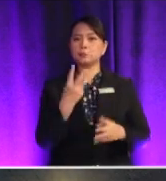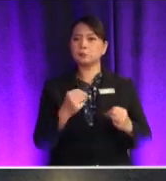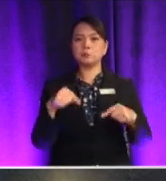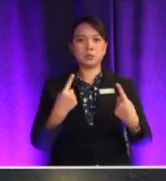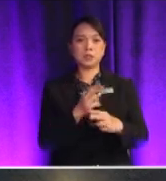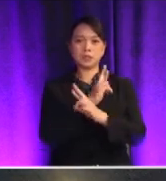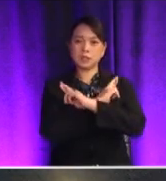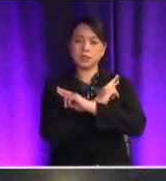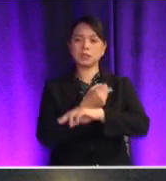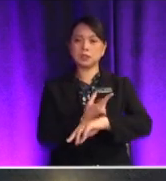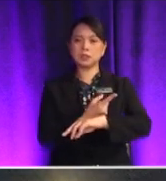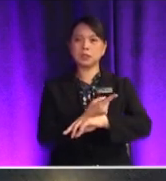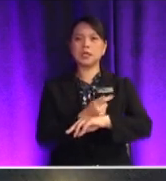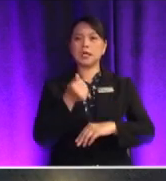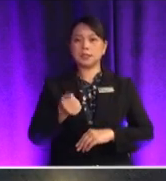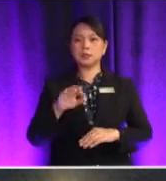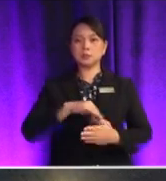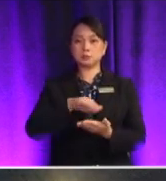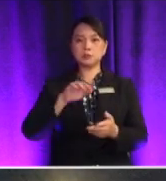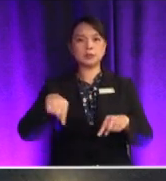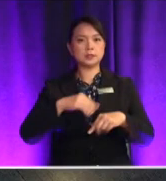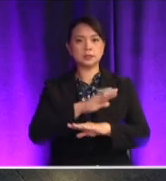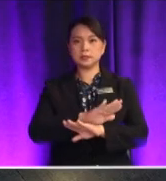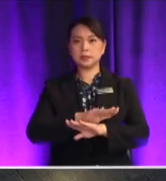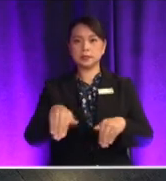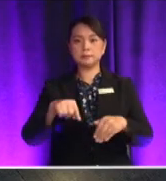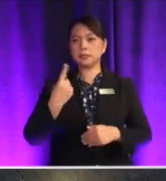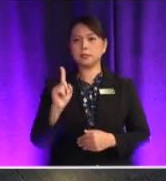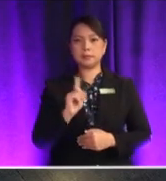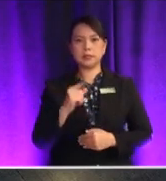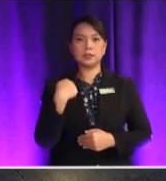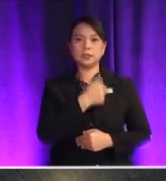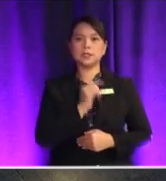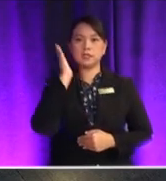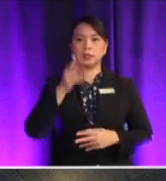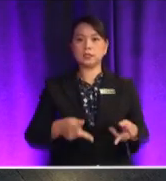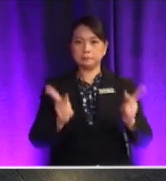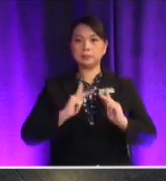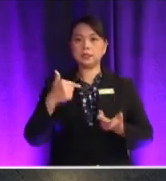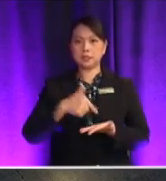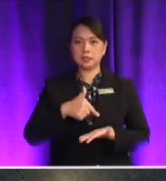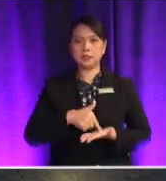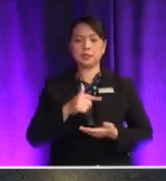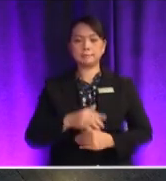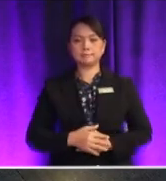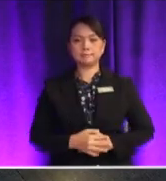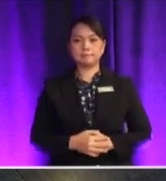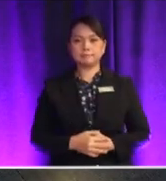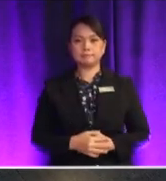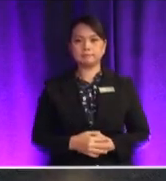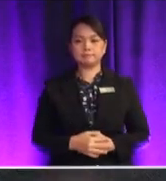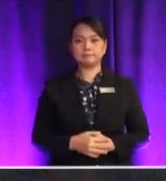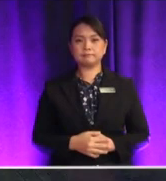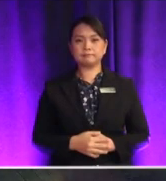cikgu. Kepada anda semua, jangan ke mana-mana. Selepas ini, kita akan kembali lagi dalam Menengah Atas. Sambil itu, cikgu,